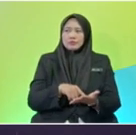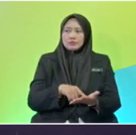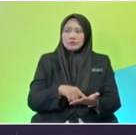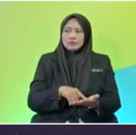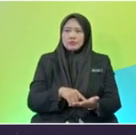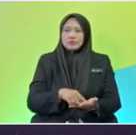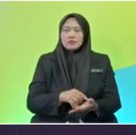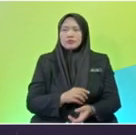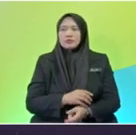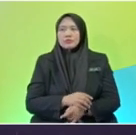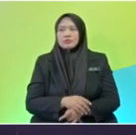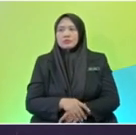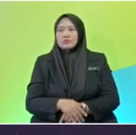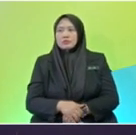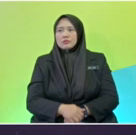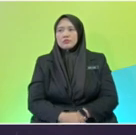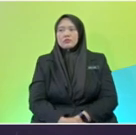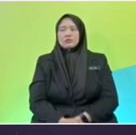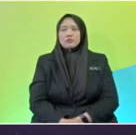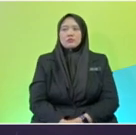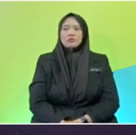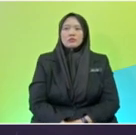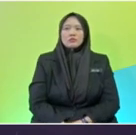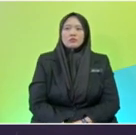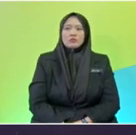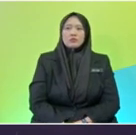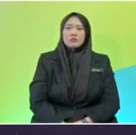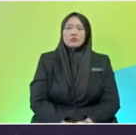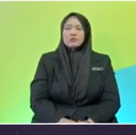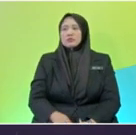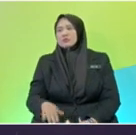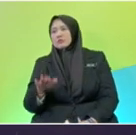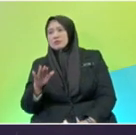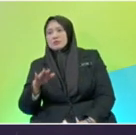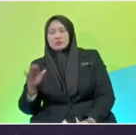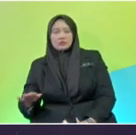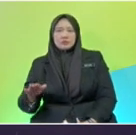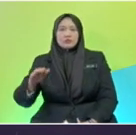jadi kita tunggu di Afrika Adakah kamu jawabannya dengan kamera betul